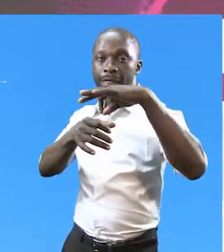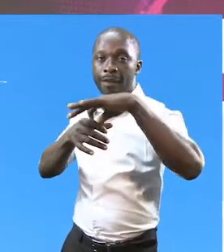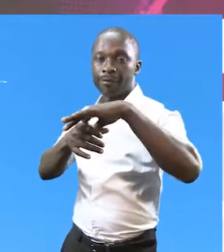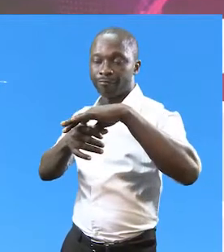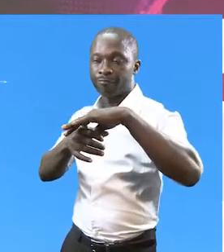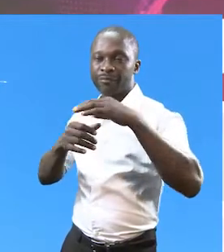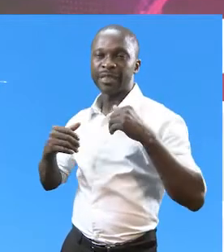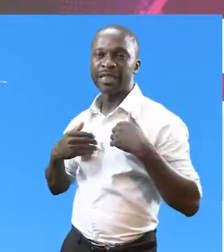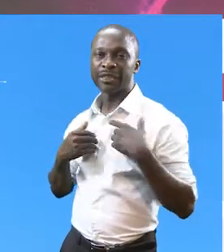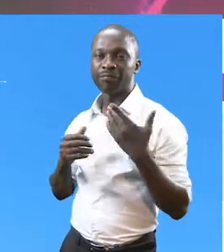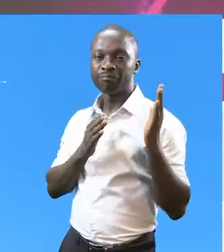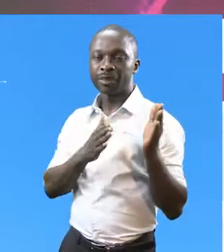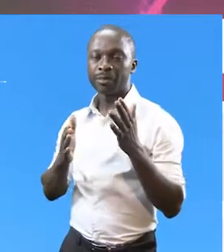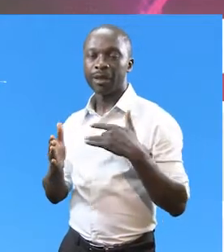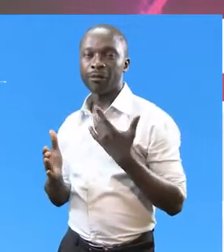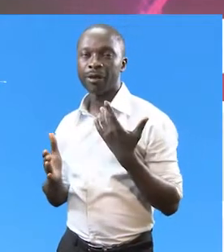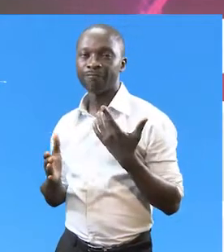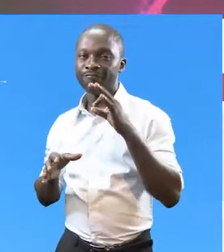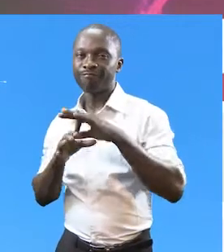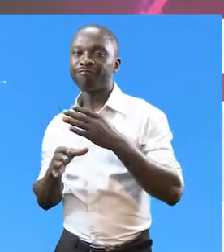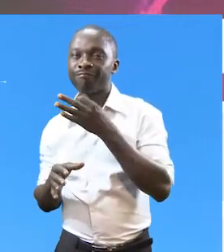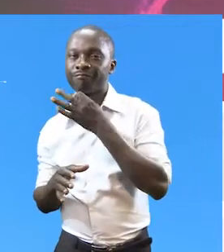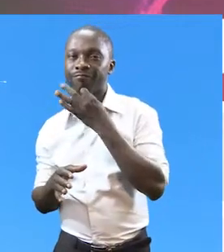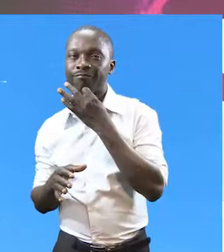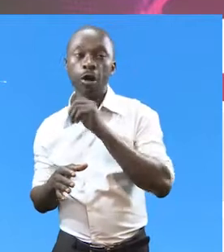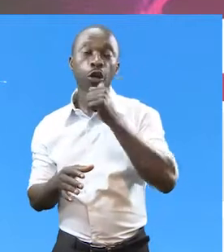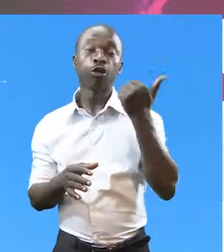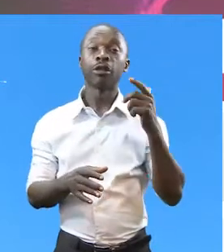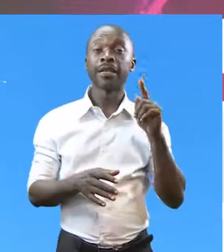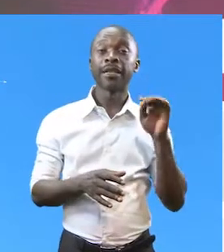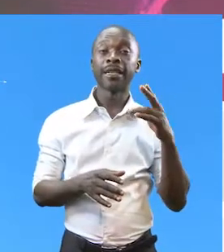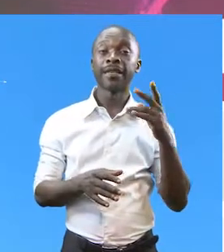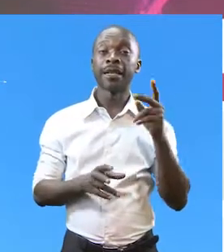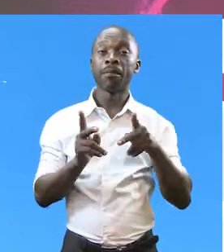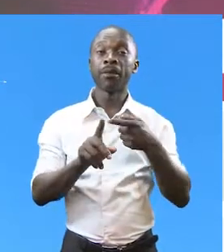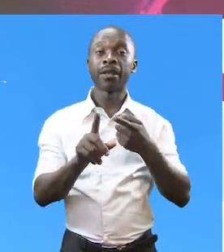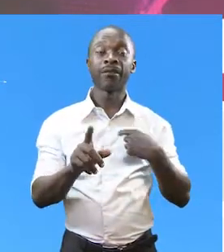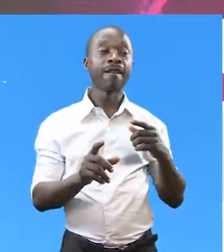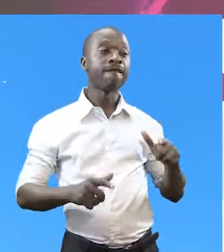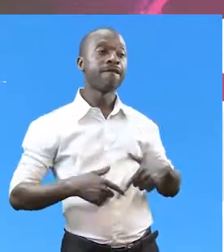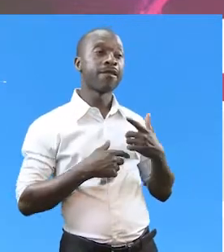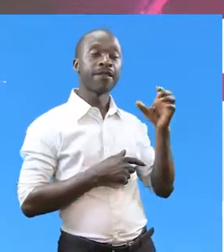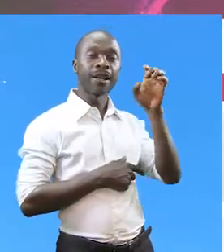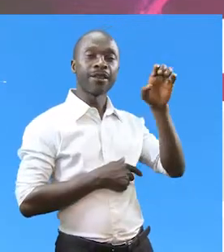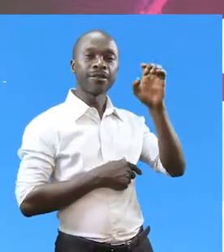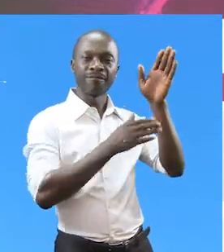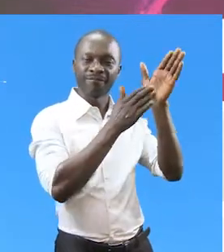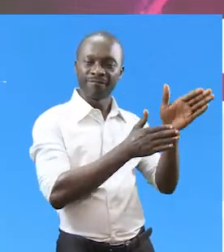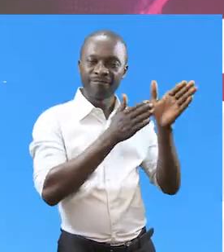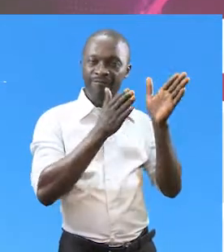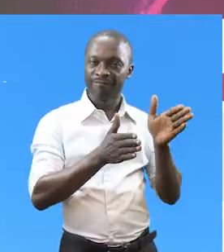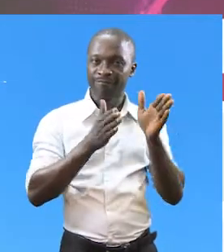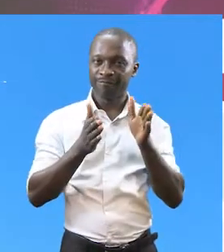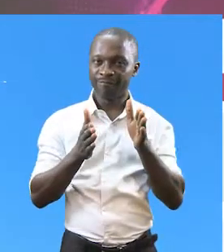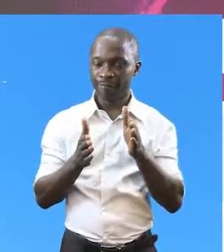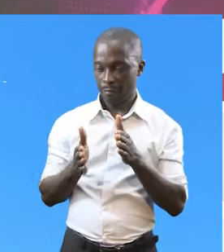annoncé sur les réseaux sociaux leur intention de se présenter à l'élection. Des candidatures virtuelles qui pourraient ne pas aboutir au